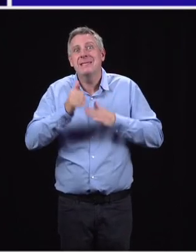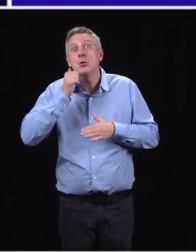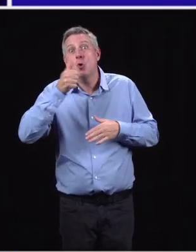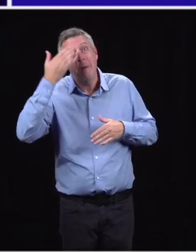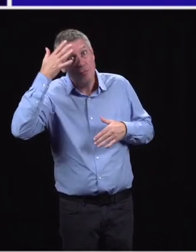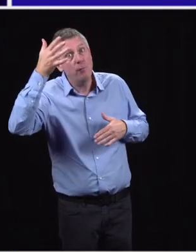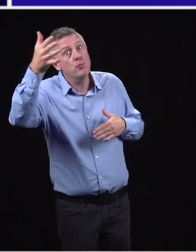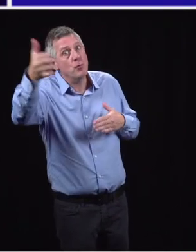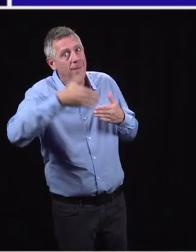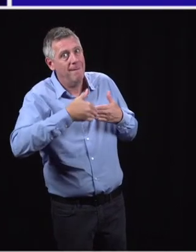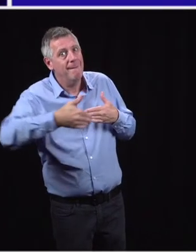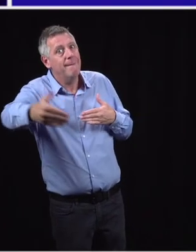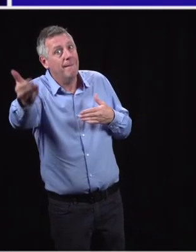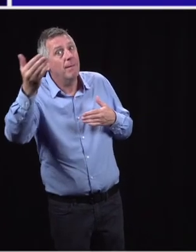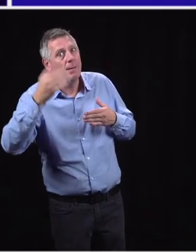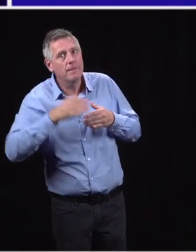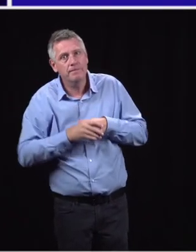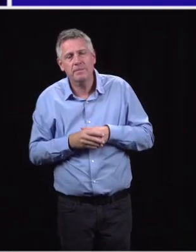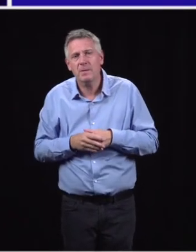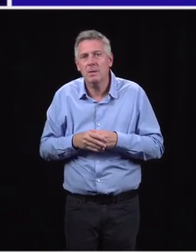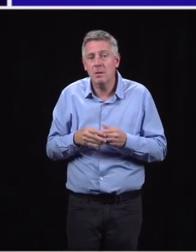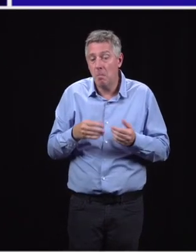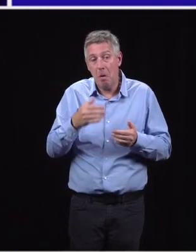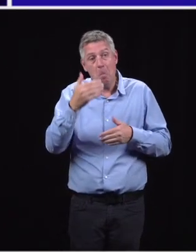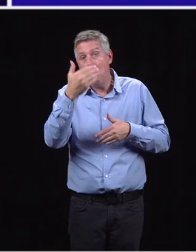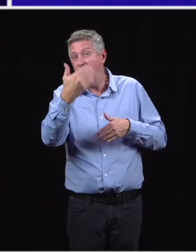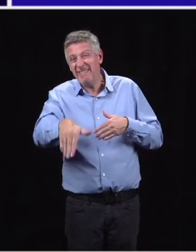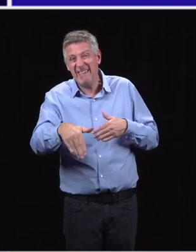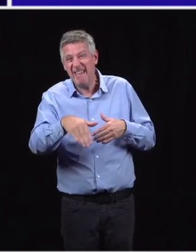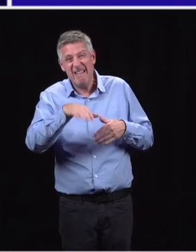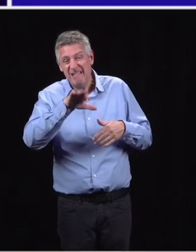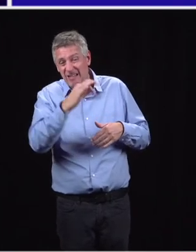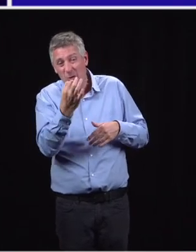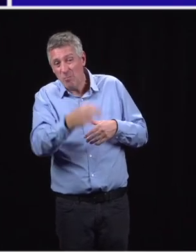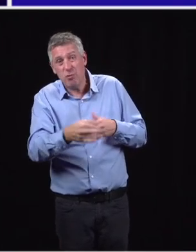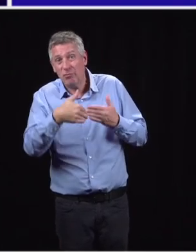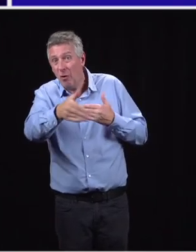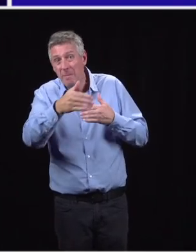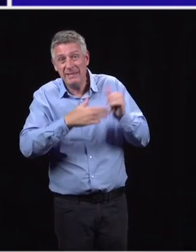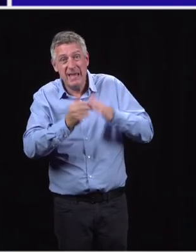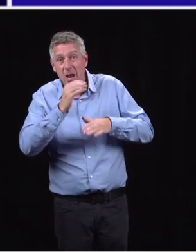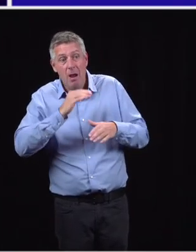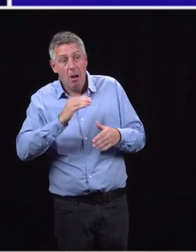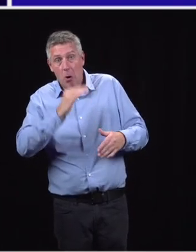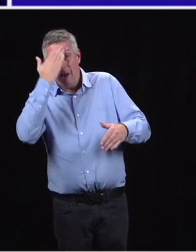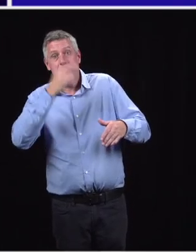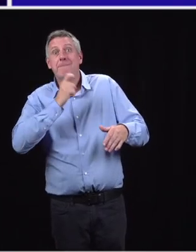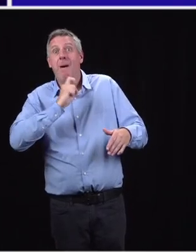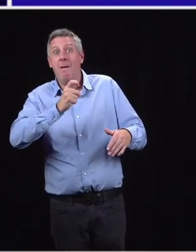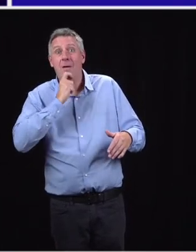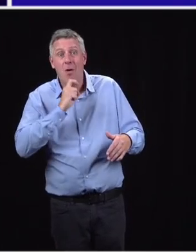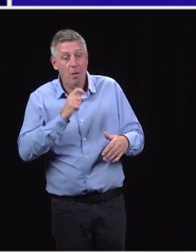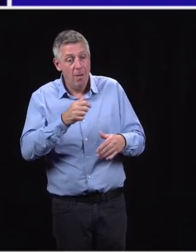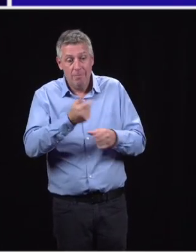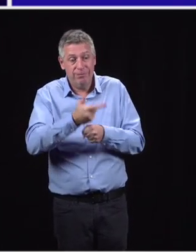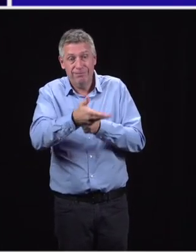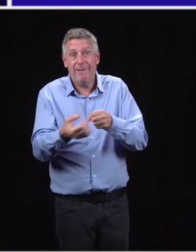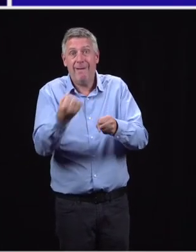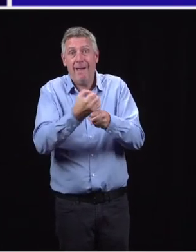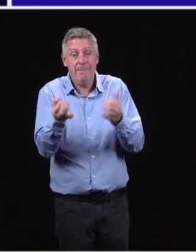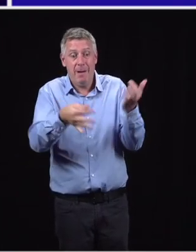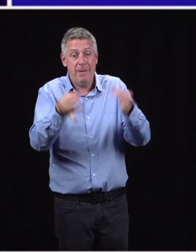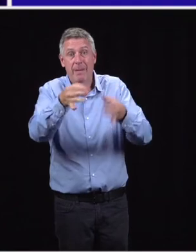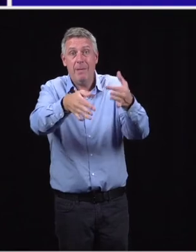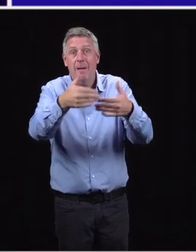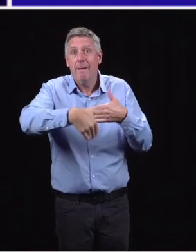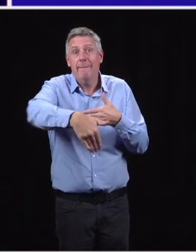c'est il y a la moitié des métiers qu'on connaît pas aujourd'hui qui vont être disponibles qui vont pardon ils créent dans dans les années qui viennent donc vraiment